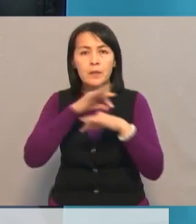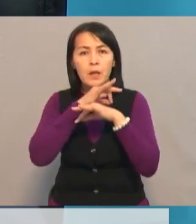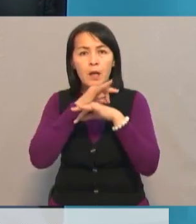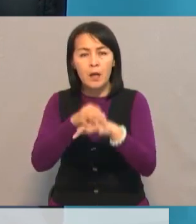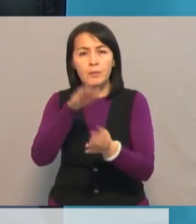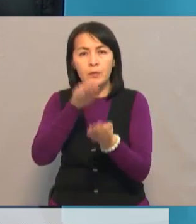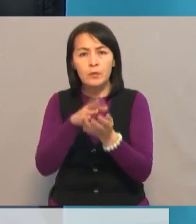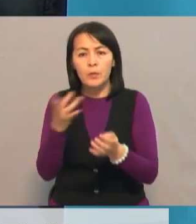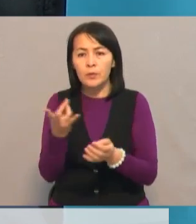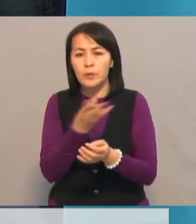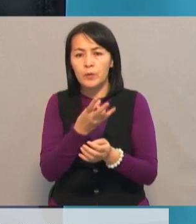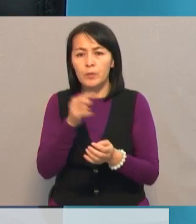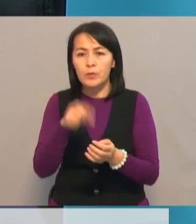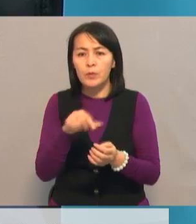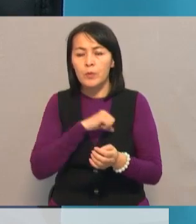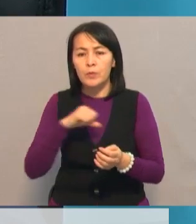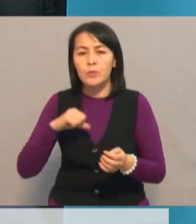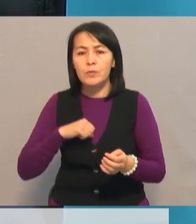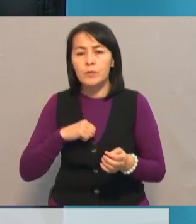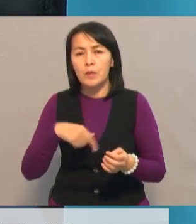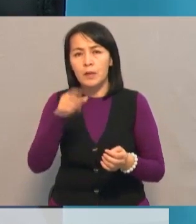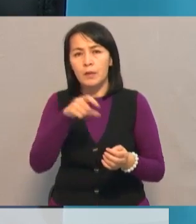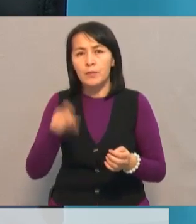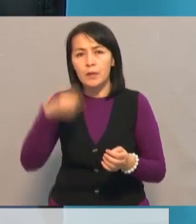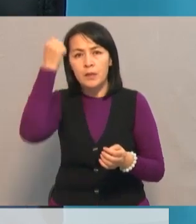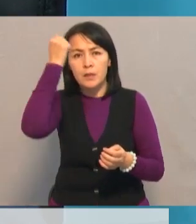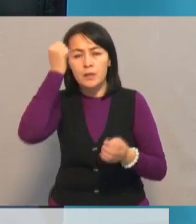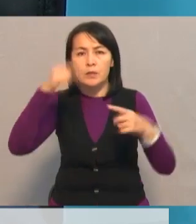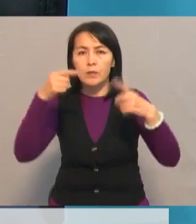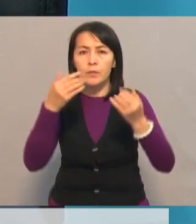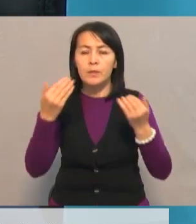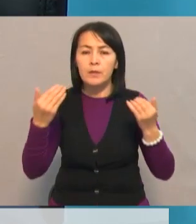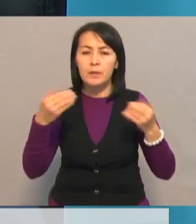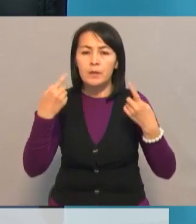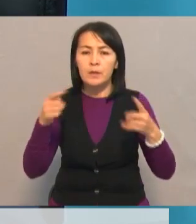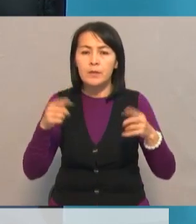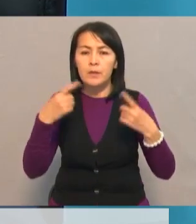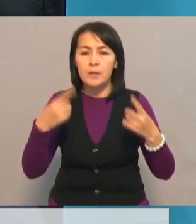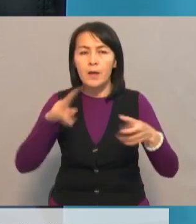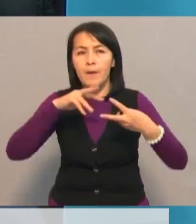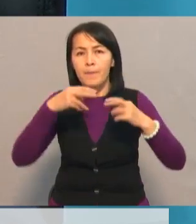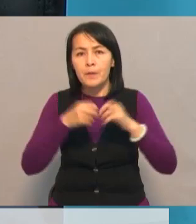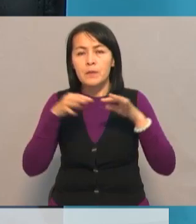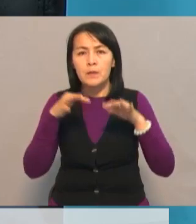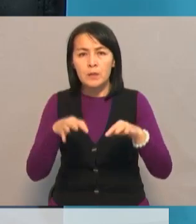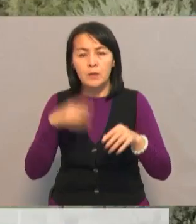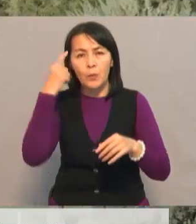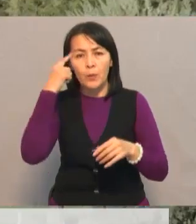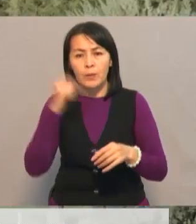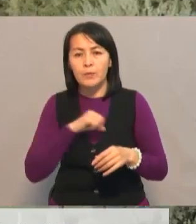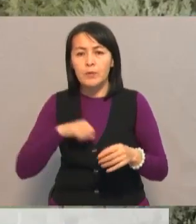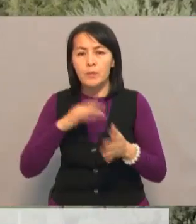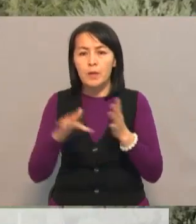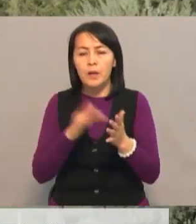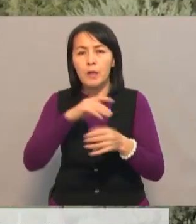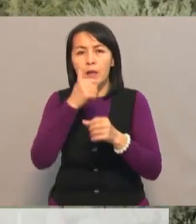жерді қайта ол жерге бір өзіміздің бір тұлғаларының ескерткішін қойып, немесе бір басқаша бір мәселемен шешсе болады деп ойлаймын. Қала